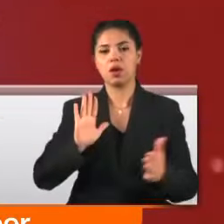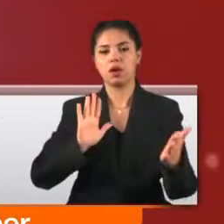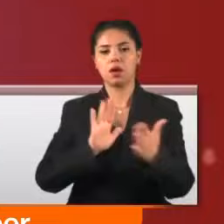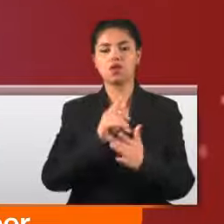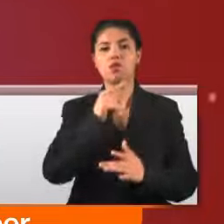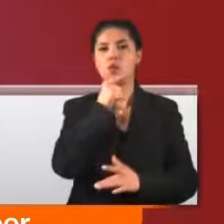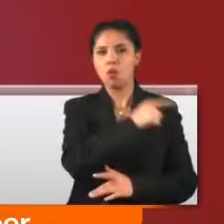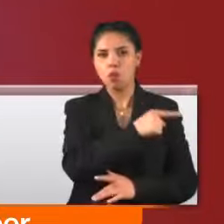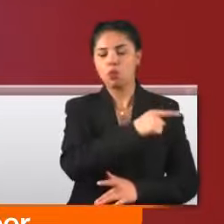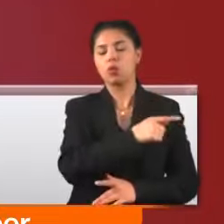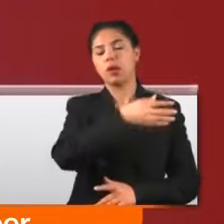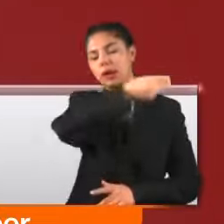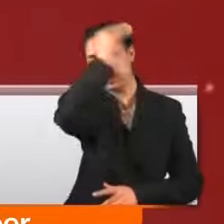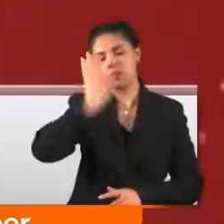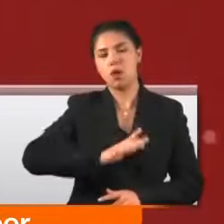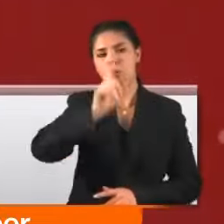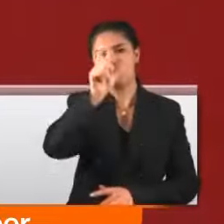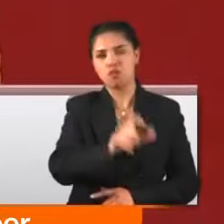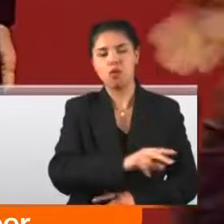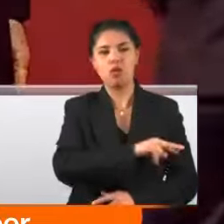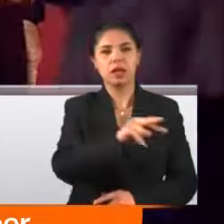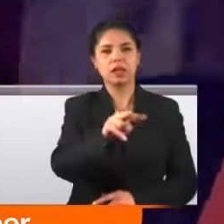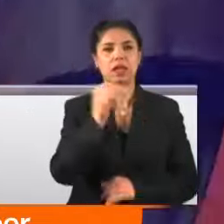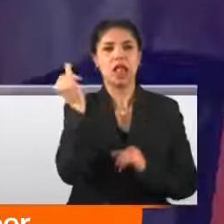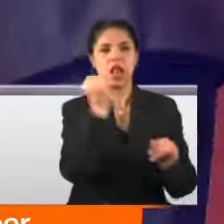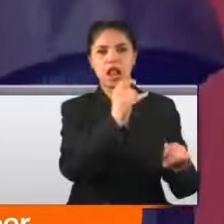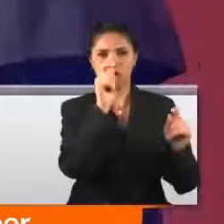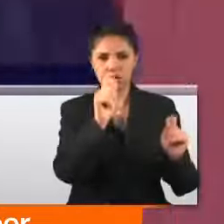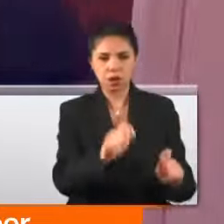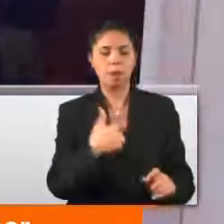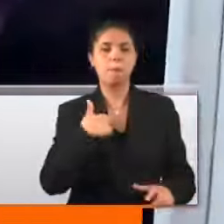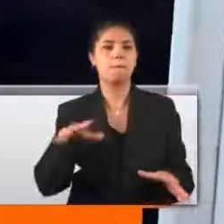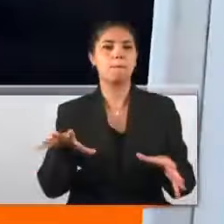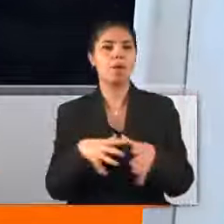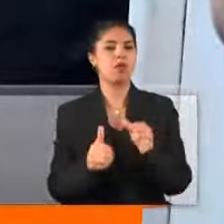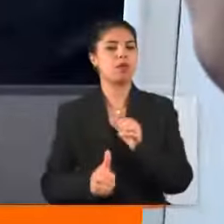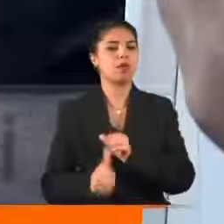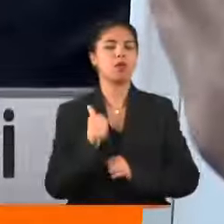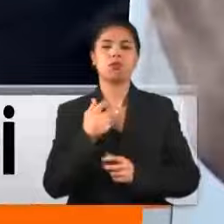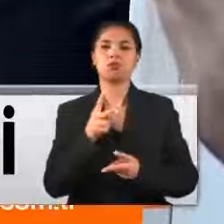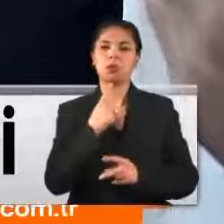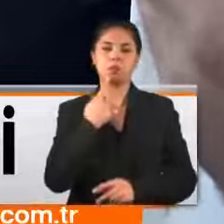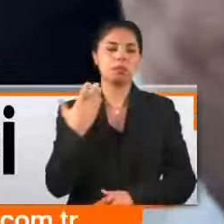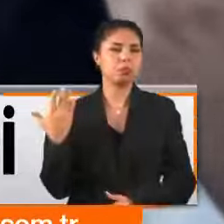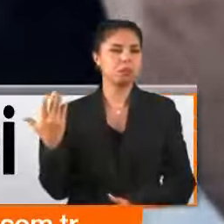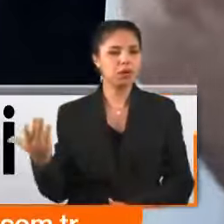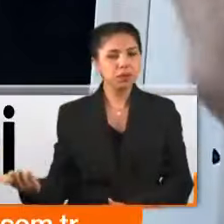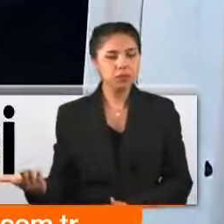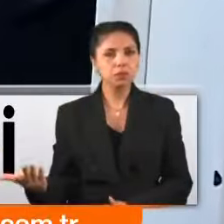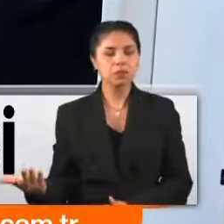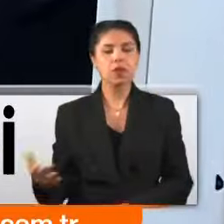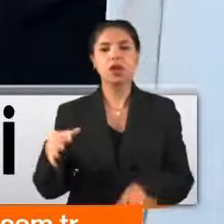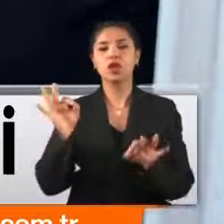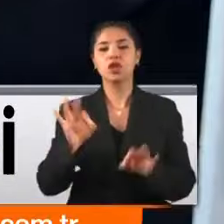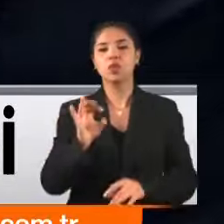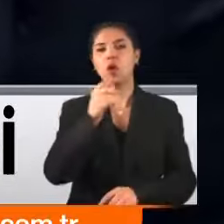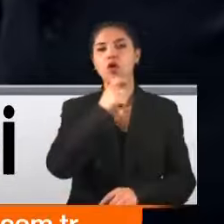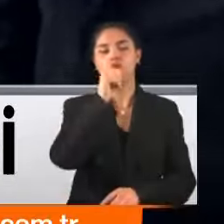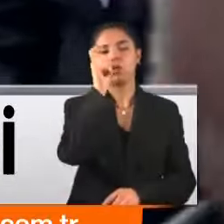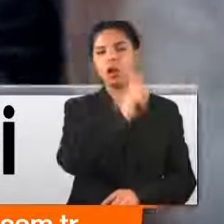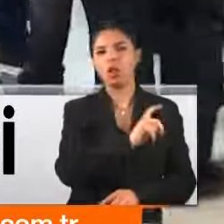onu hem İmamoğlu'nu eleştirmiş, partiye geri dönebileceği mesajını çok net bir şekilde vermişti. Gözler Özel'in